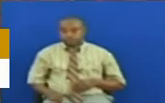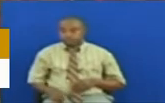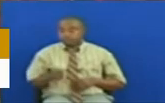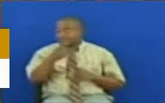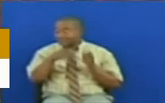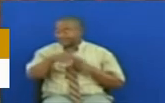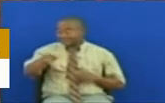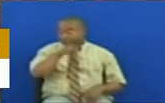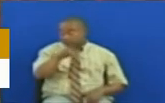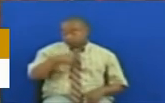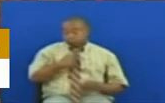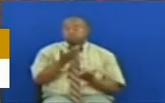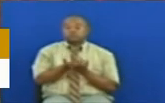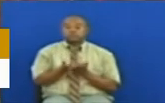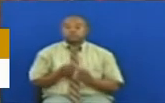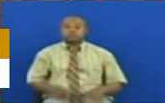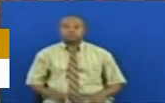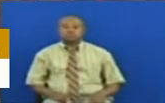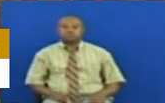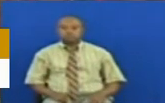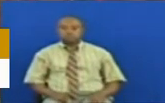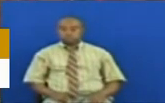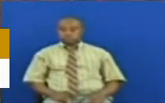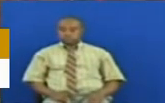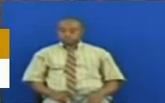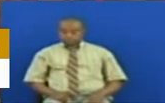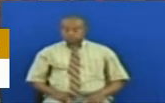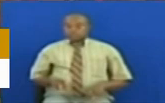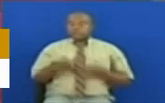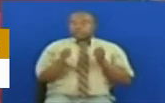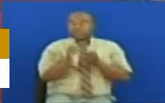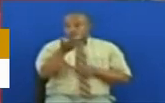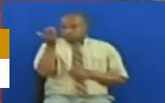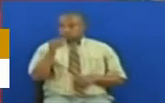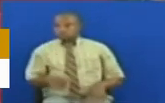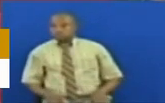hili ambalo tumependekeza. Lakini jingine,